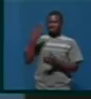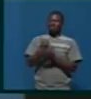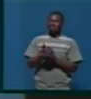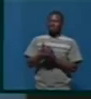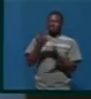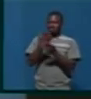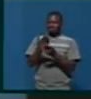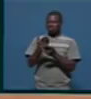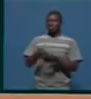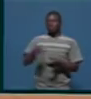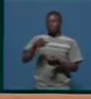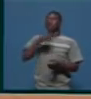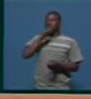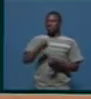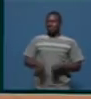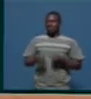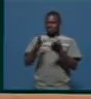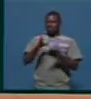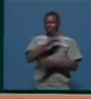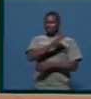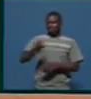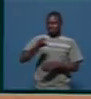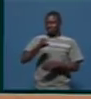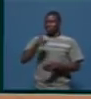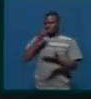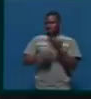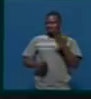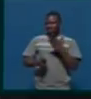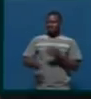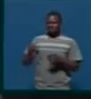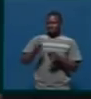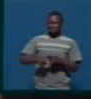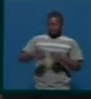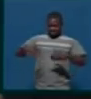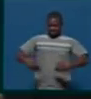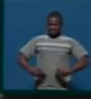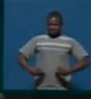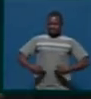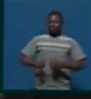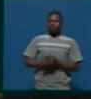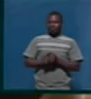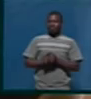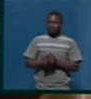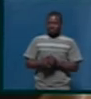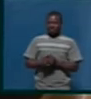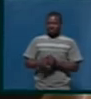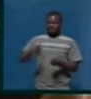culturelles là, qui est reflétée autour du bénéric que vous allez voir, en tout cas à la jeune génération. Donc la transmission de ces